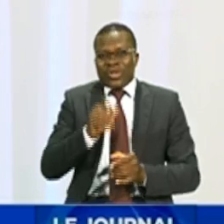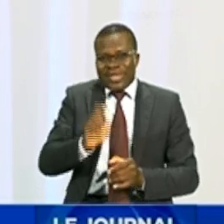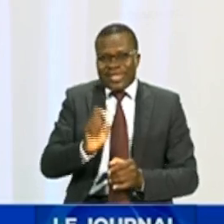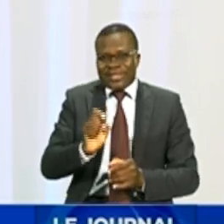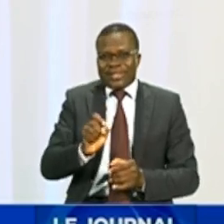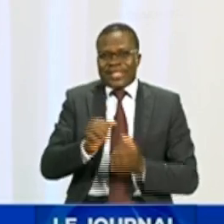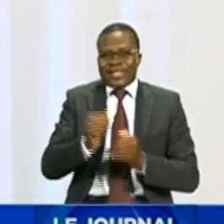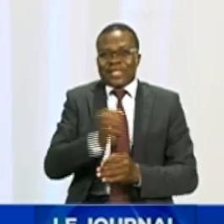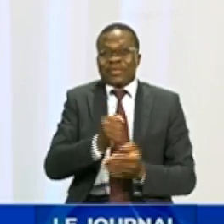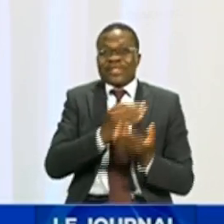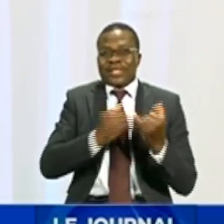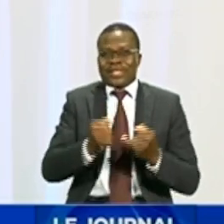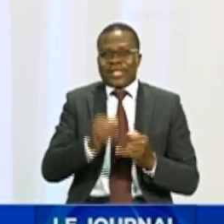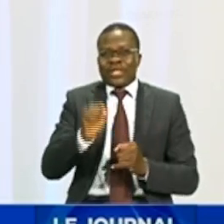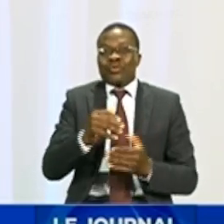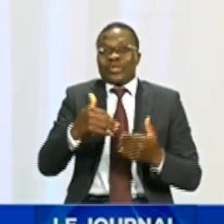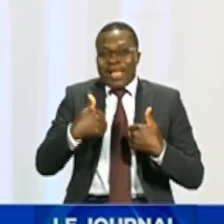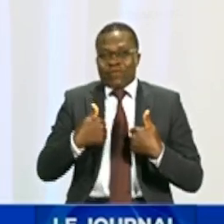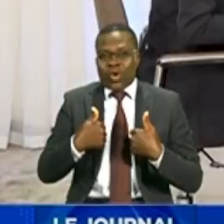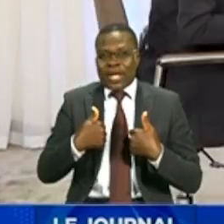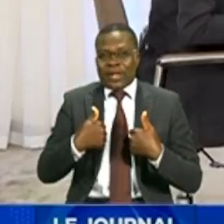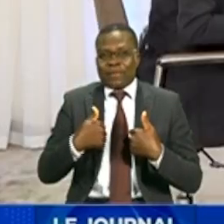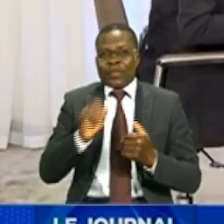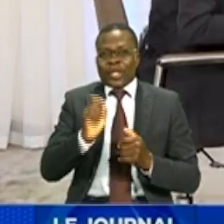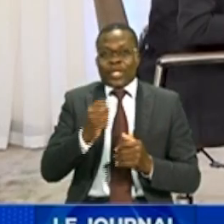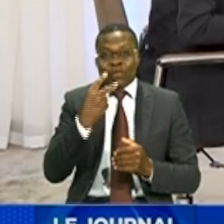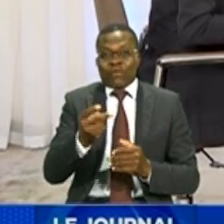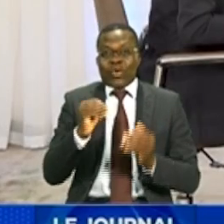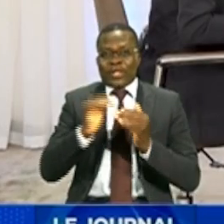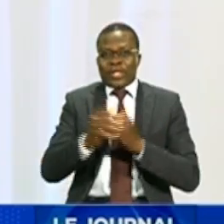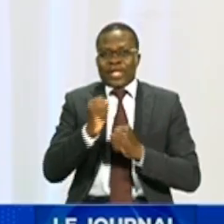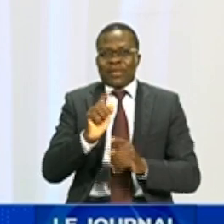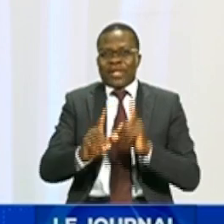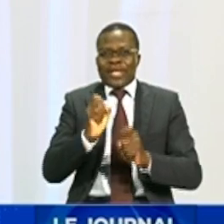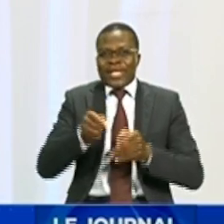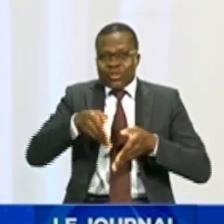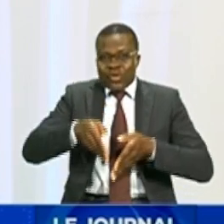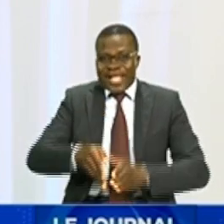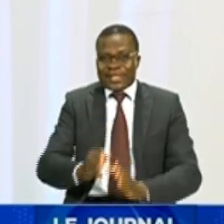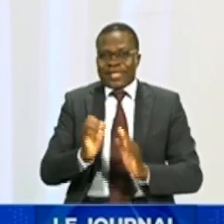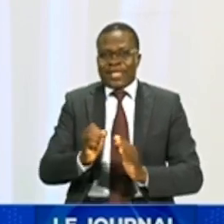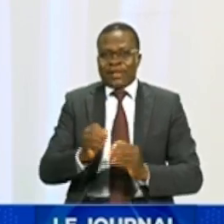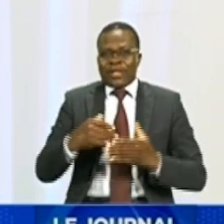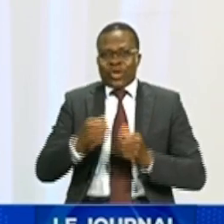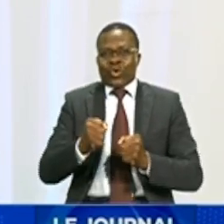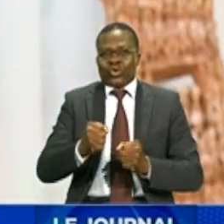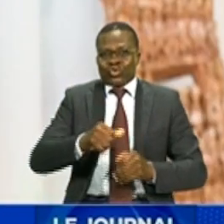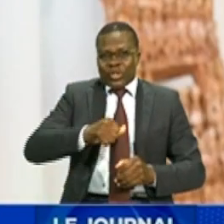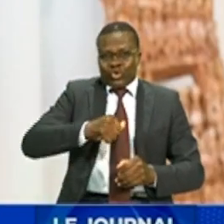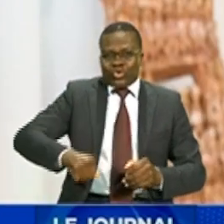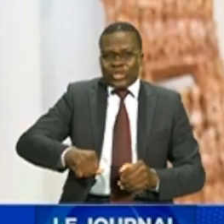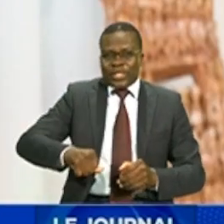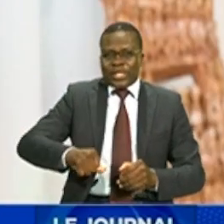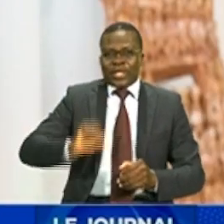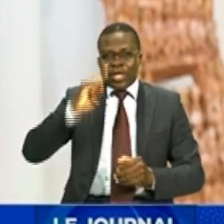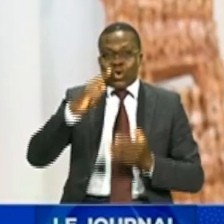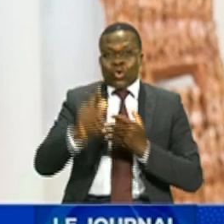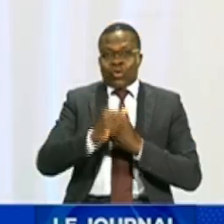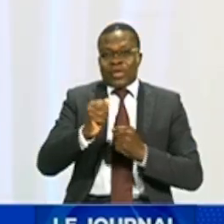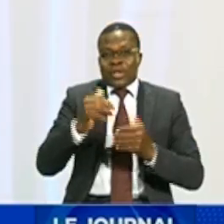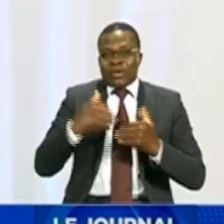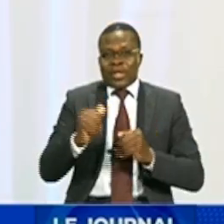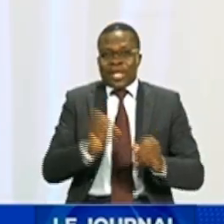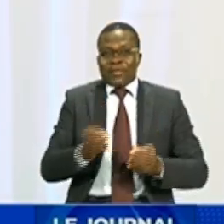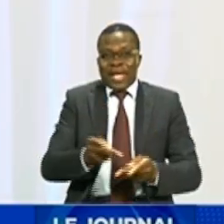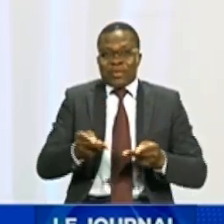nécessitant cette prise en charge puissent l'avoir. Il faut voir également les questions d'accès aux soins de chirurgie. Le gouvernement a